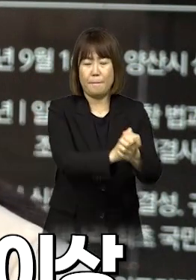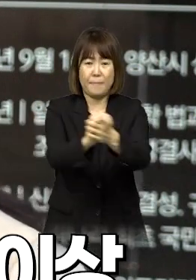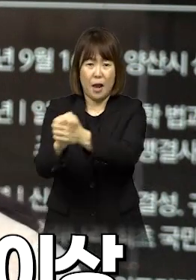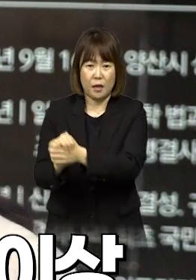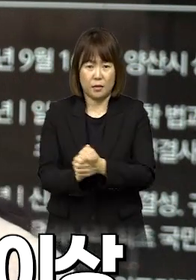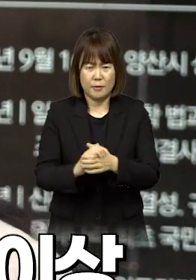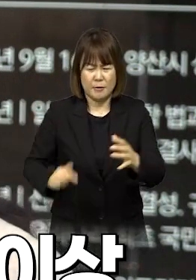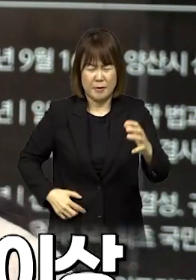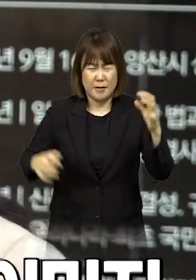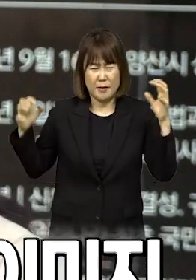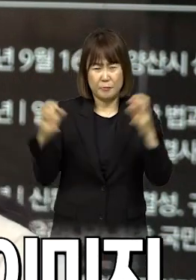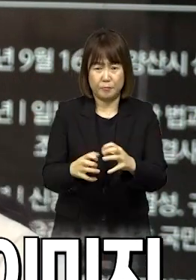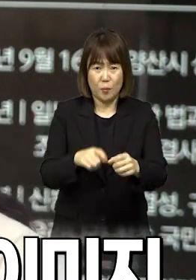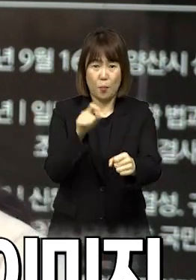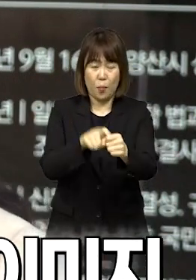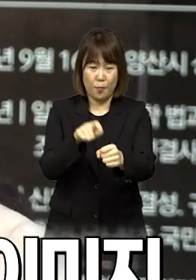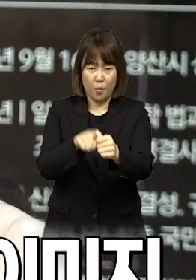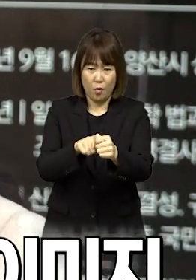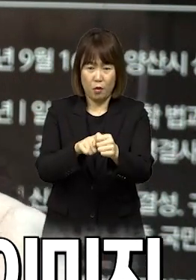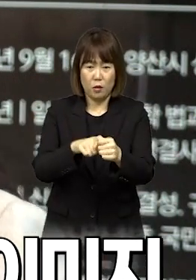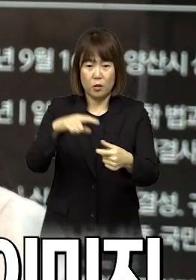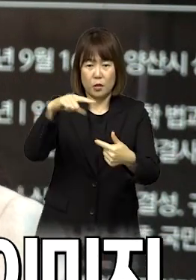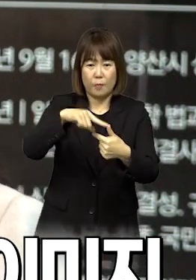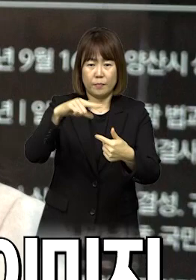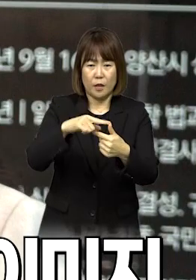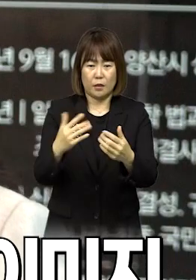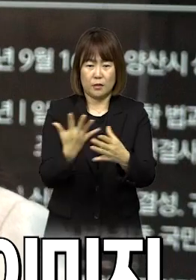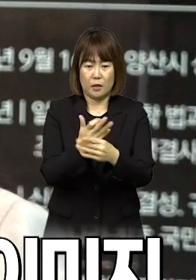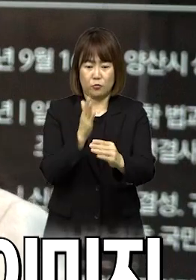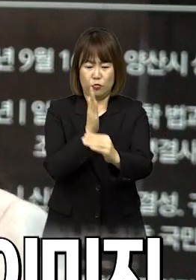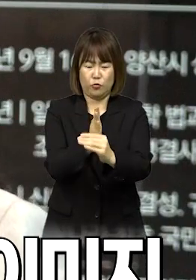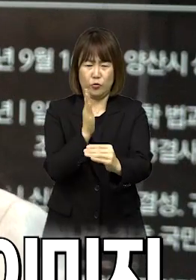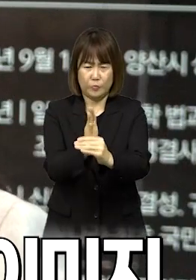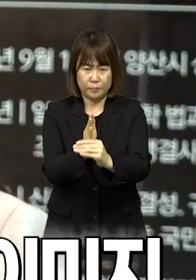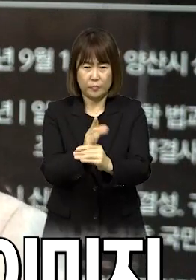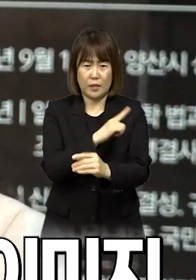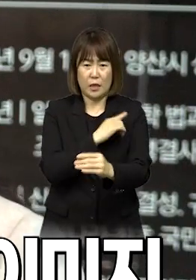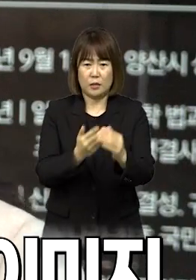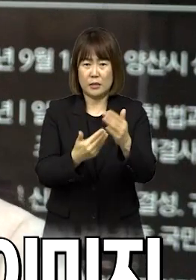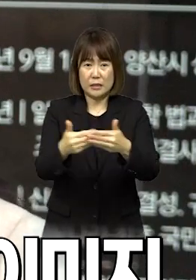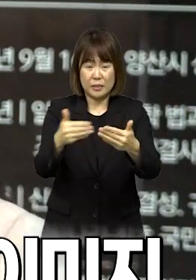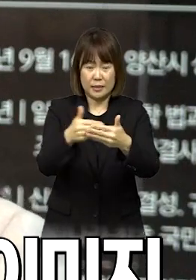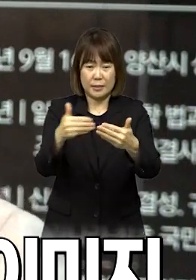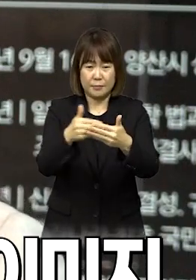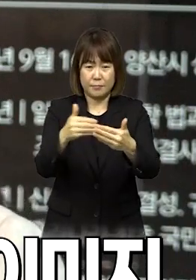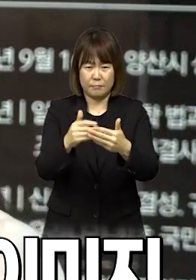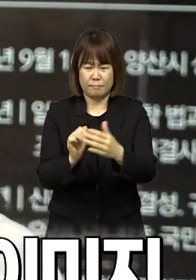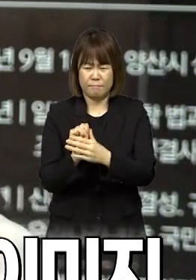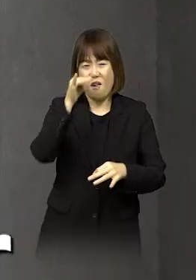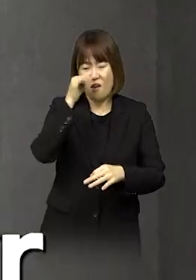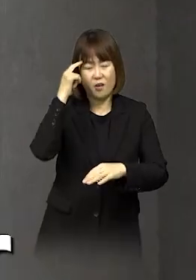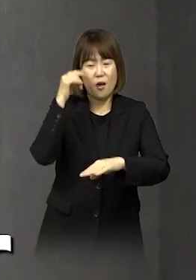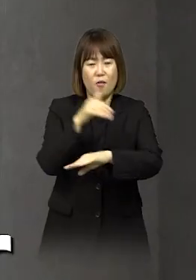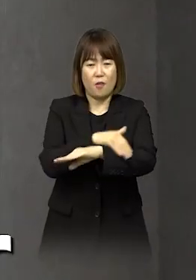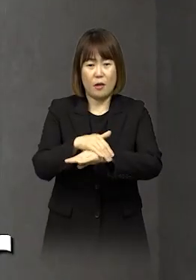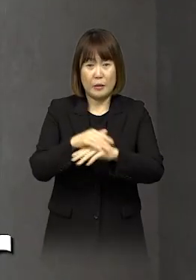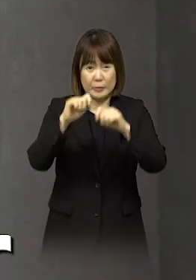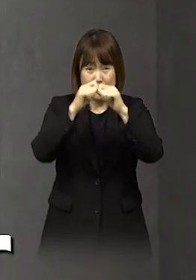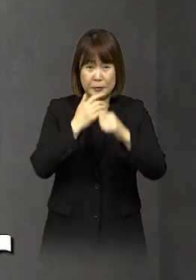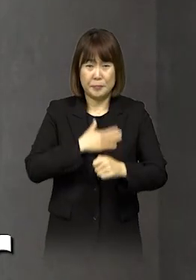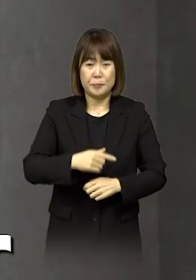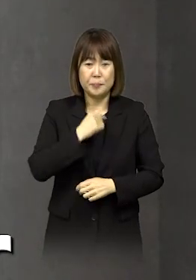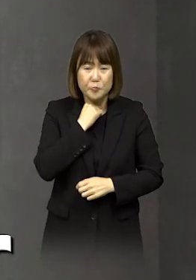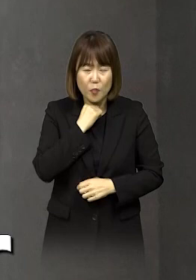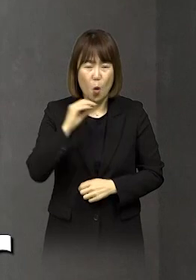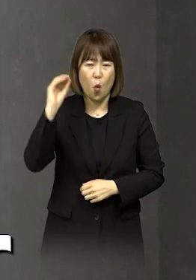듯과 경남의 중심도시로서의 양산시의 이미지가 잘 표현될 수 있는 작품으로 선정할 예정인데요 더 자세한